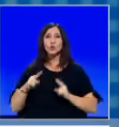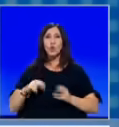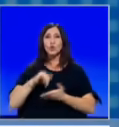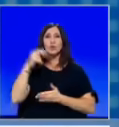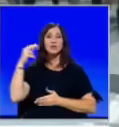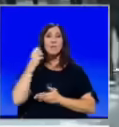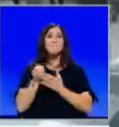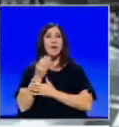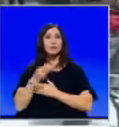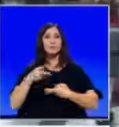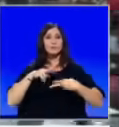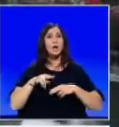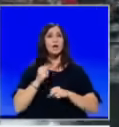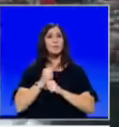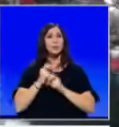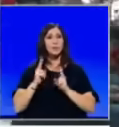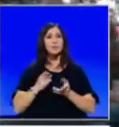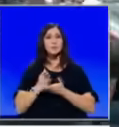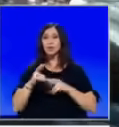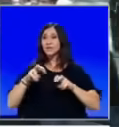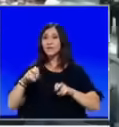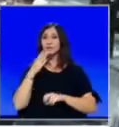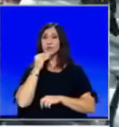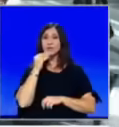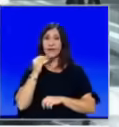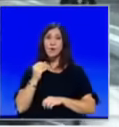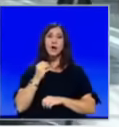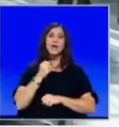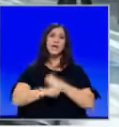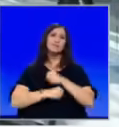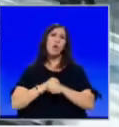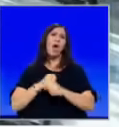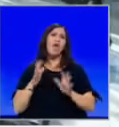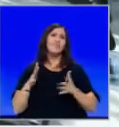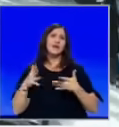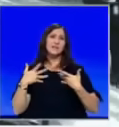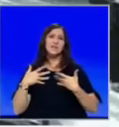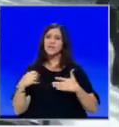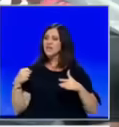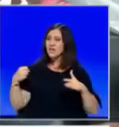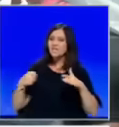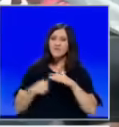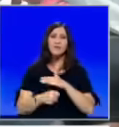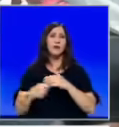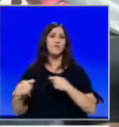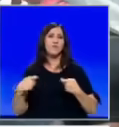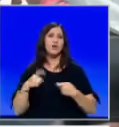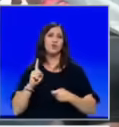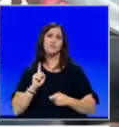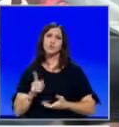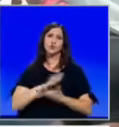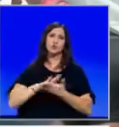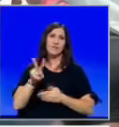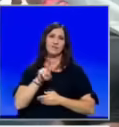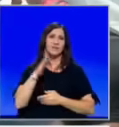нормален ритъм. Според анализатори, Израел и Хизбула едва ли ще искат да се въвлекат във война, която би могла да опустоши и двете страни. В